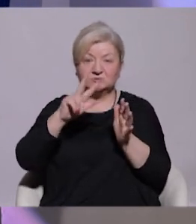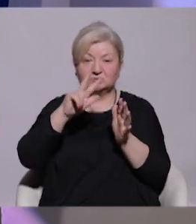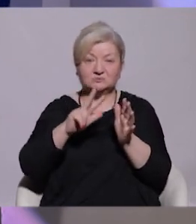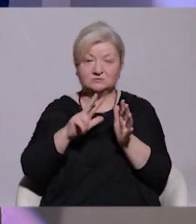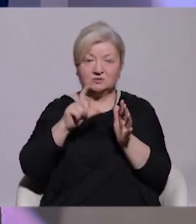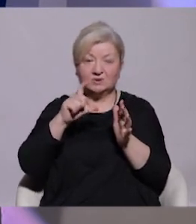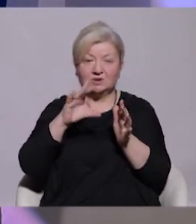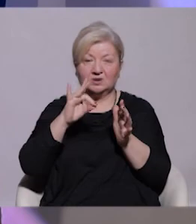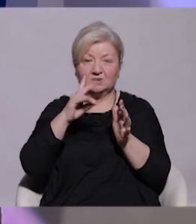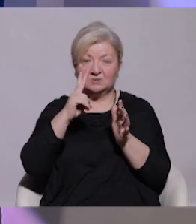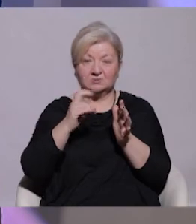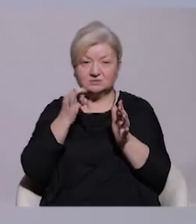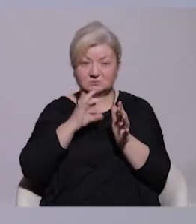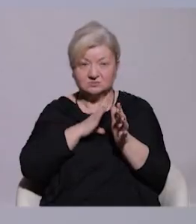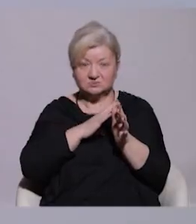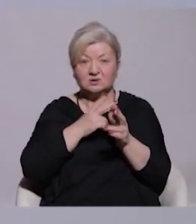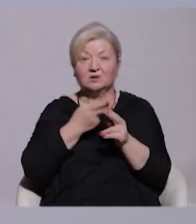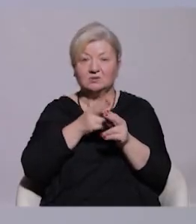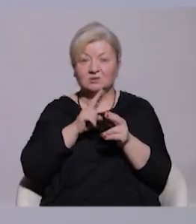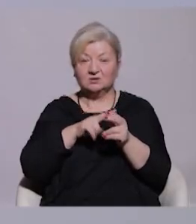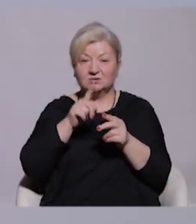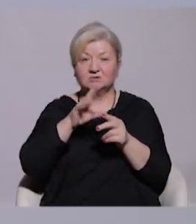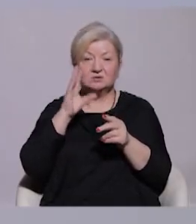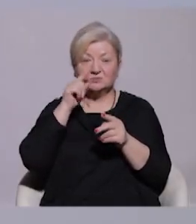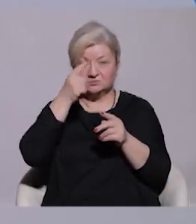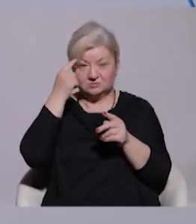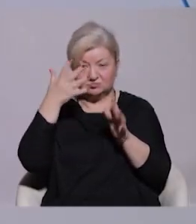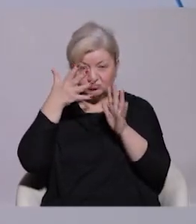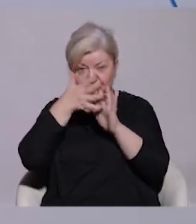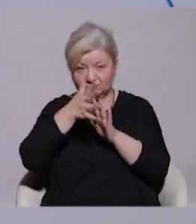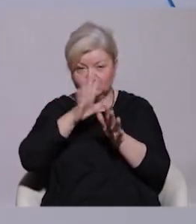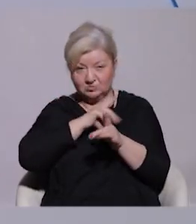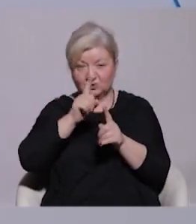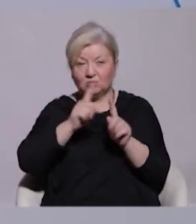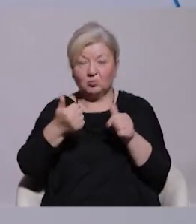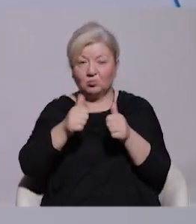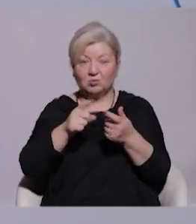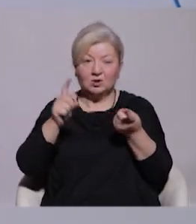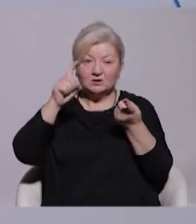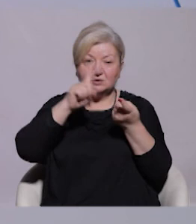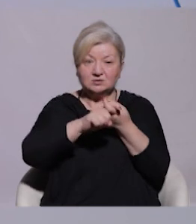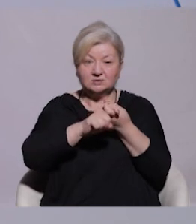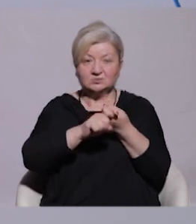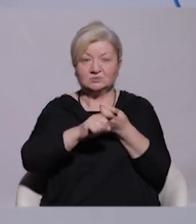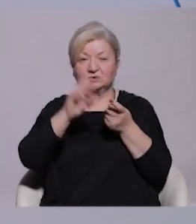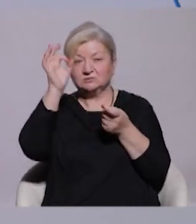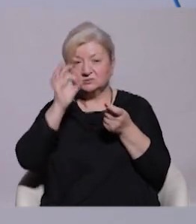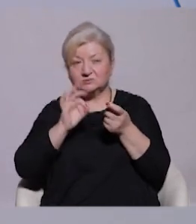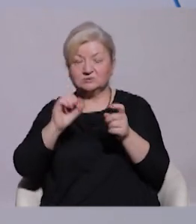ჰერცი და რადგან ჩვენ გავიაზრეთ თუ როგორ არის დაკავშირებული სიხშირე